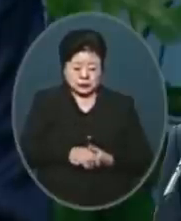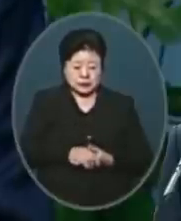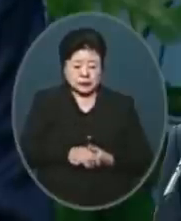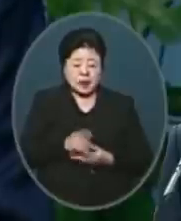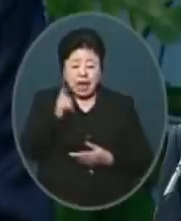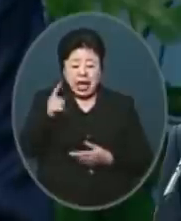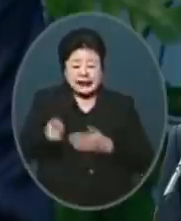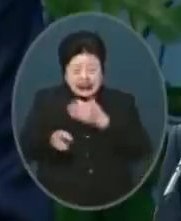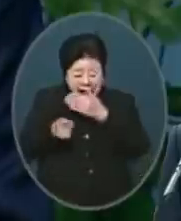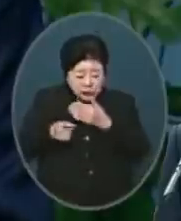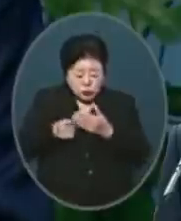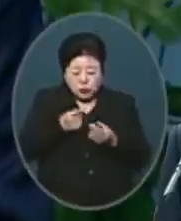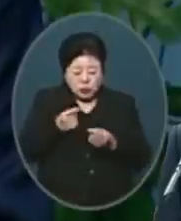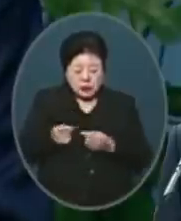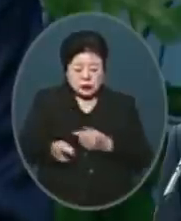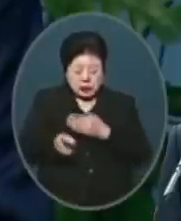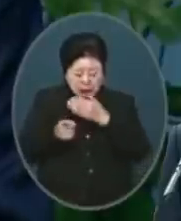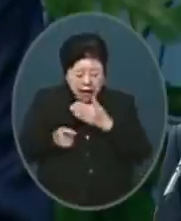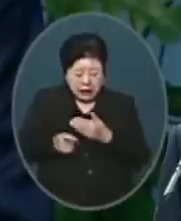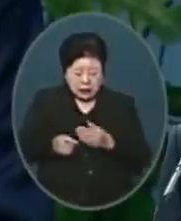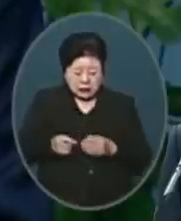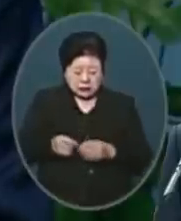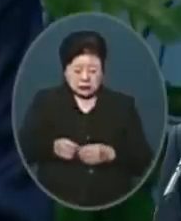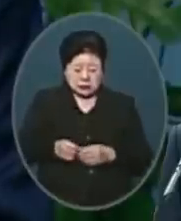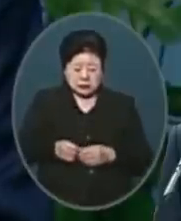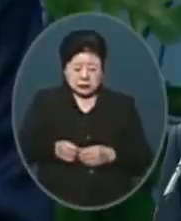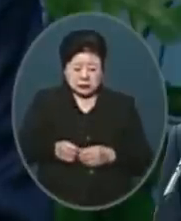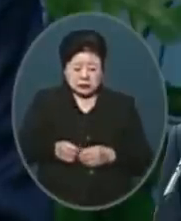죽이는데 똑같은 다른 강도는